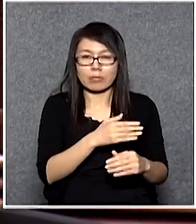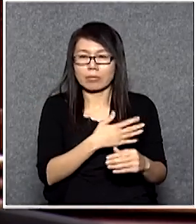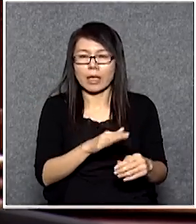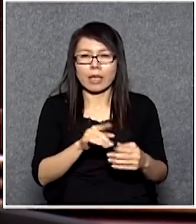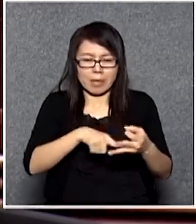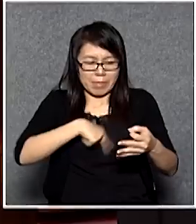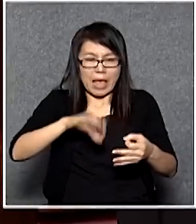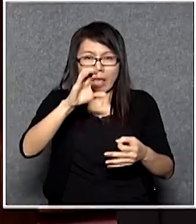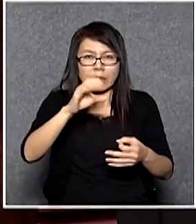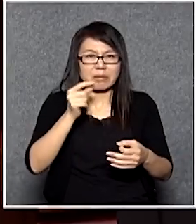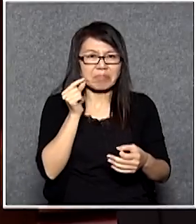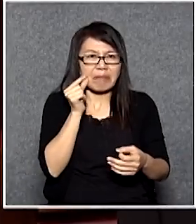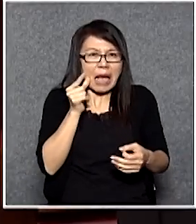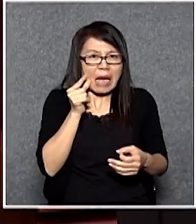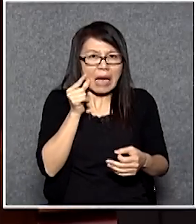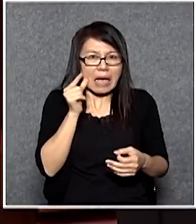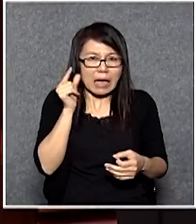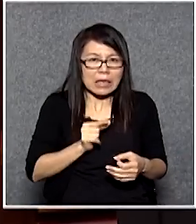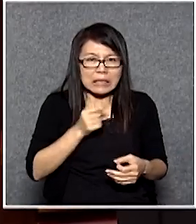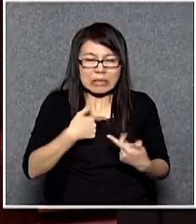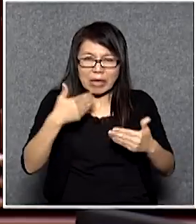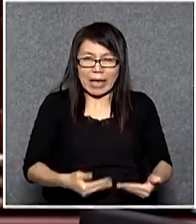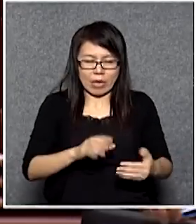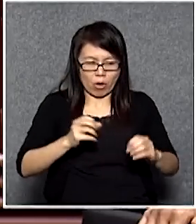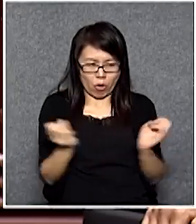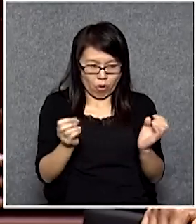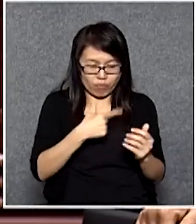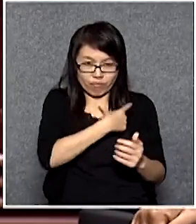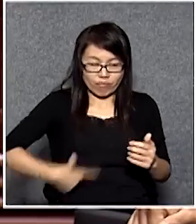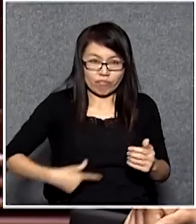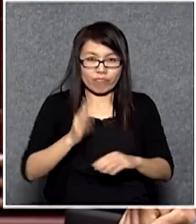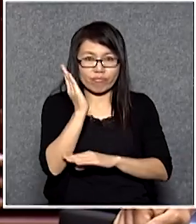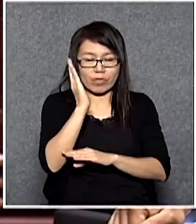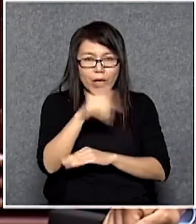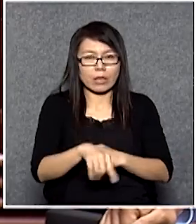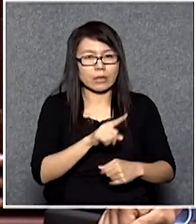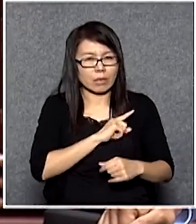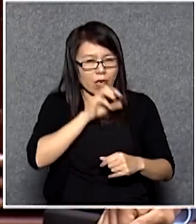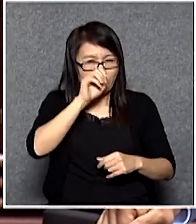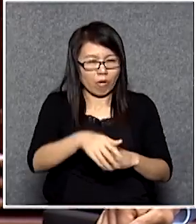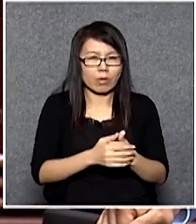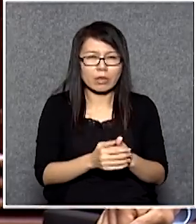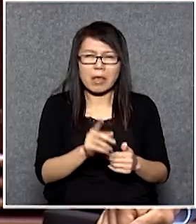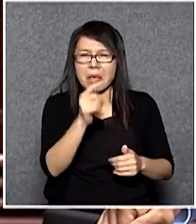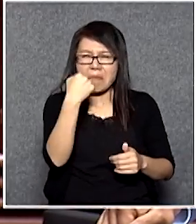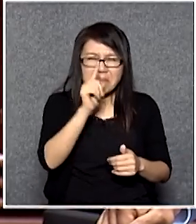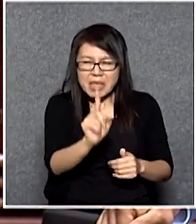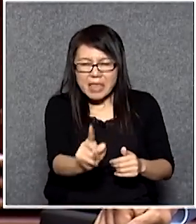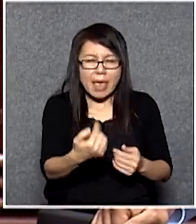以厚顏在本議事堂講話什麼是原